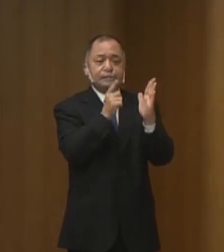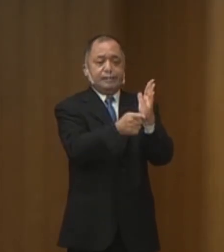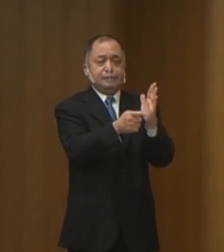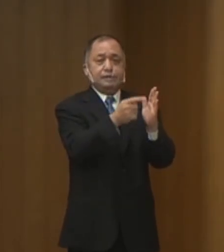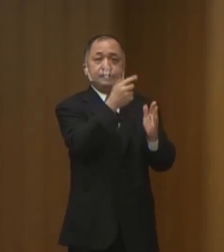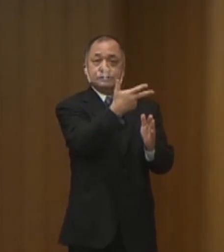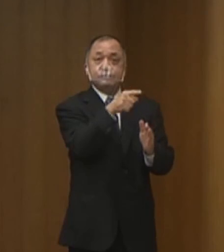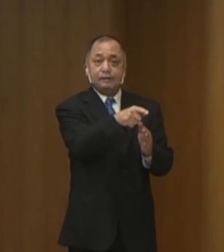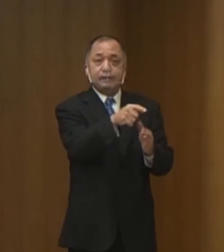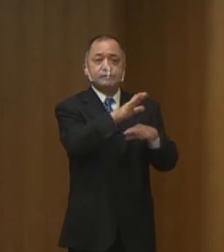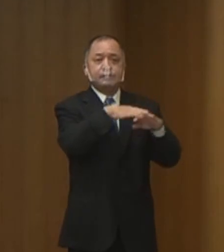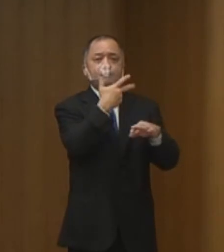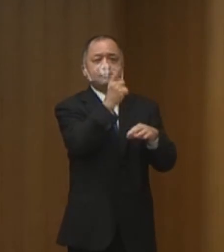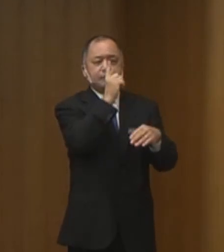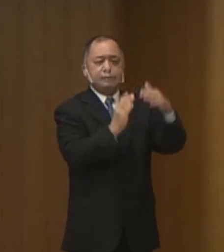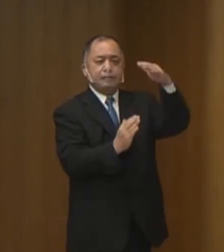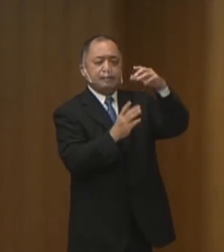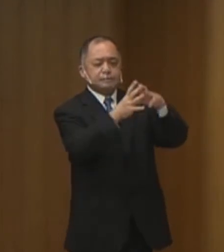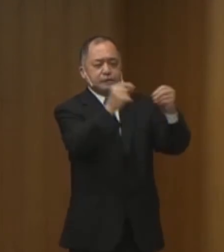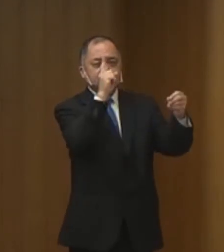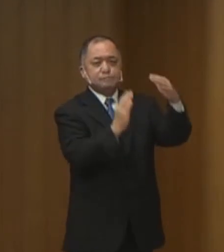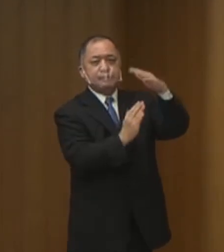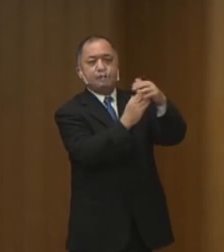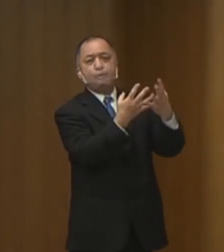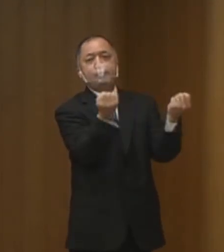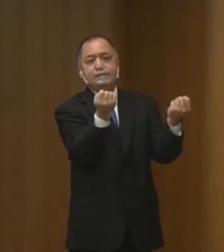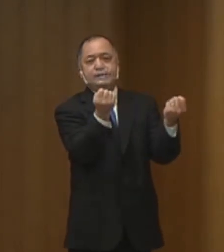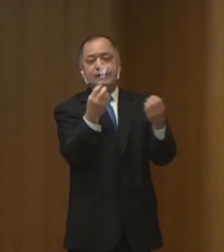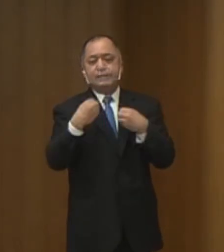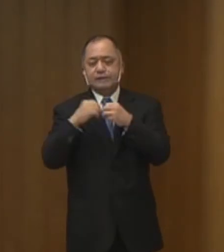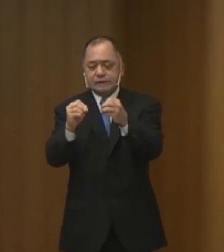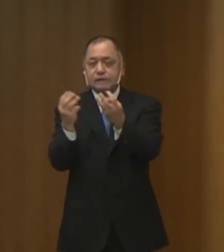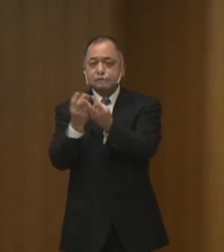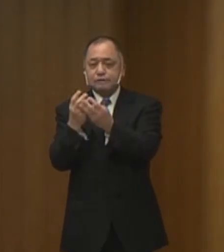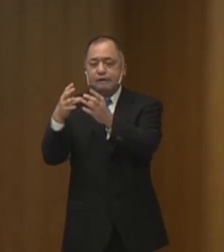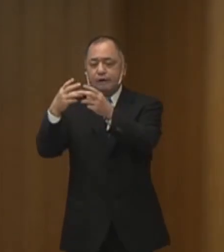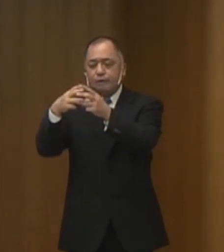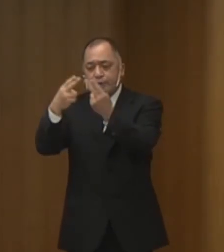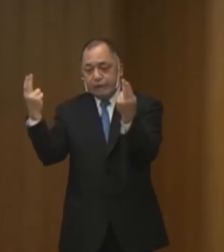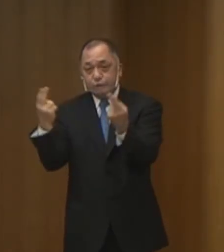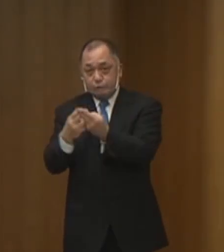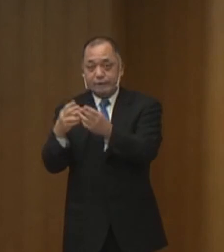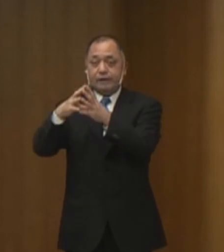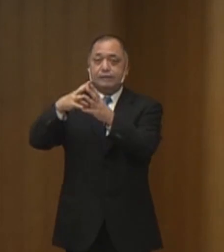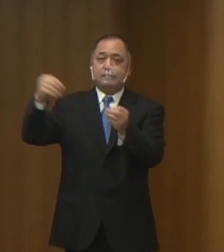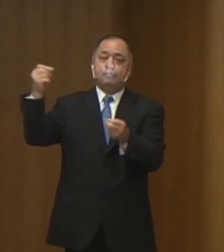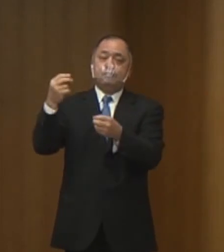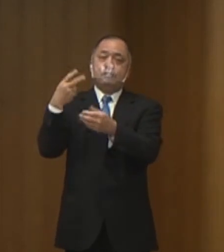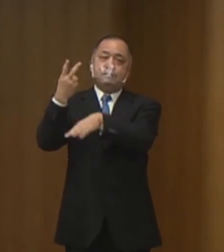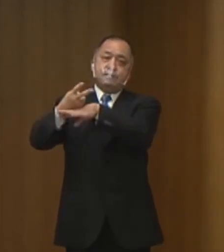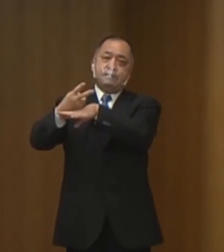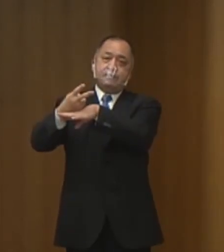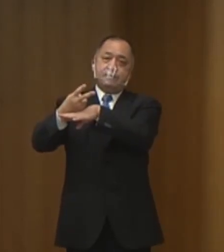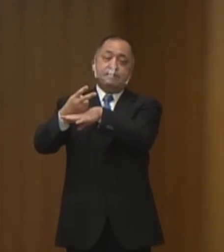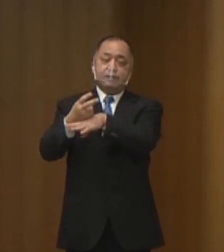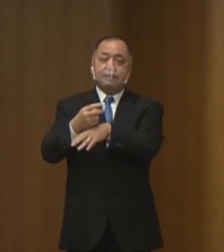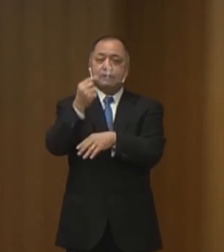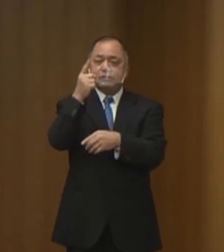い、都道府県の中でも全国で2番目に多い。一方で指標については一部改善はされているんですけれ